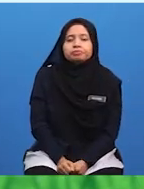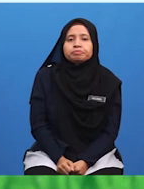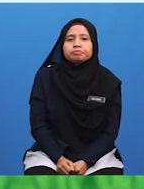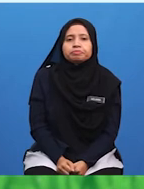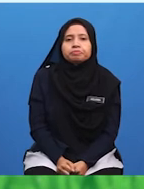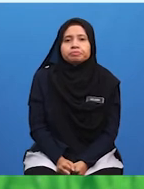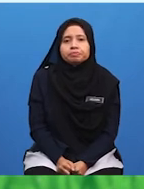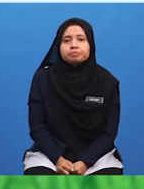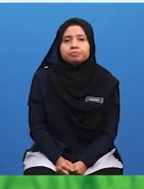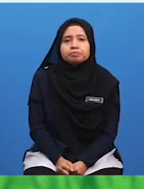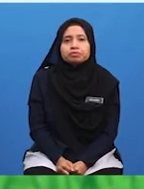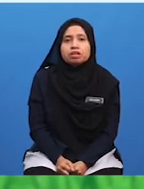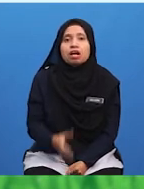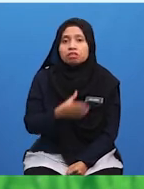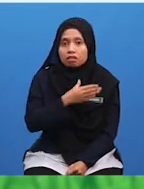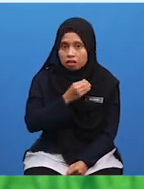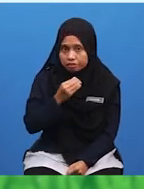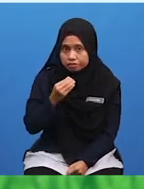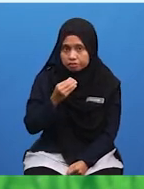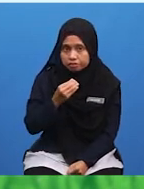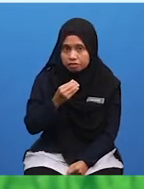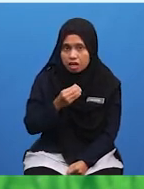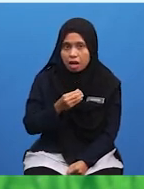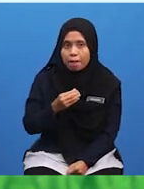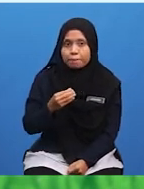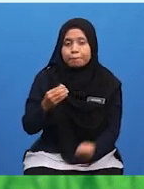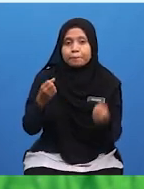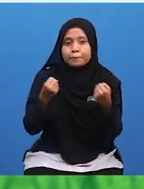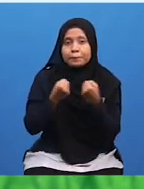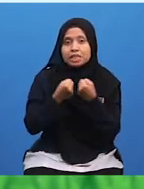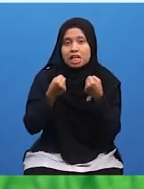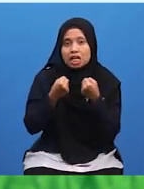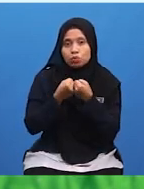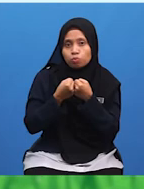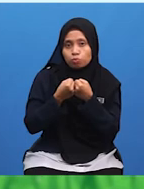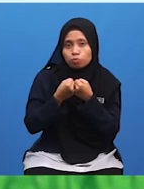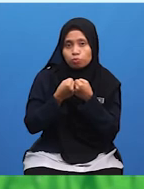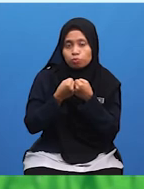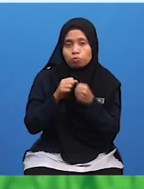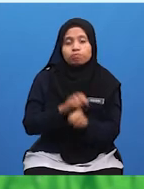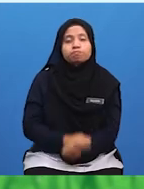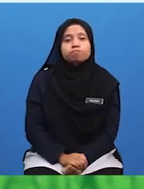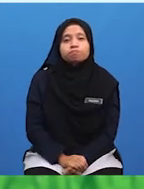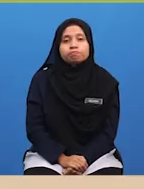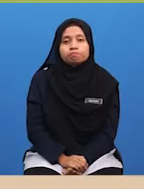satu sama lain dan menyebabkan pertengkaran atau pergaduhan.